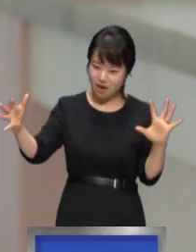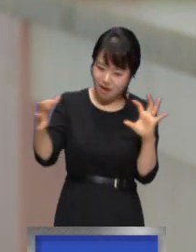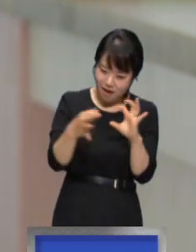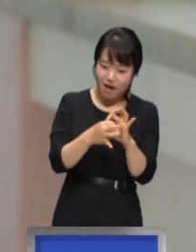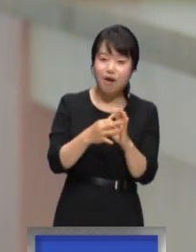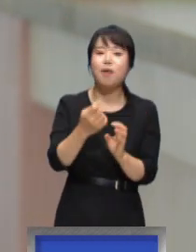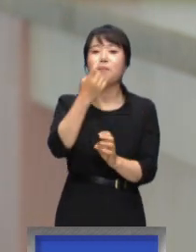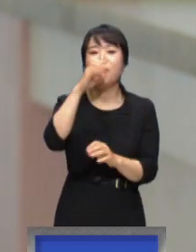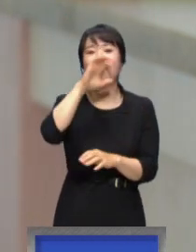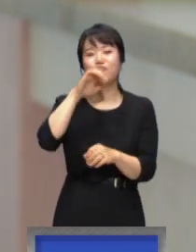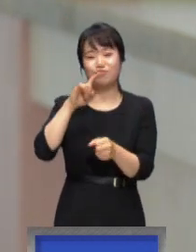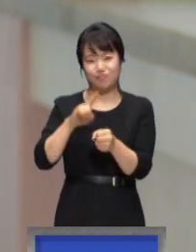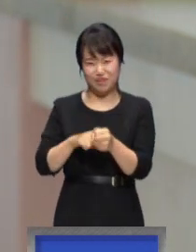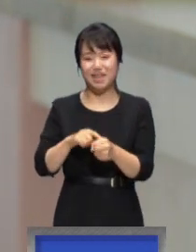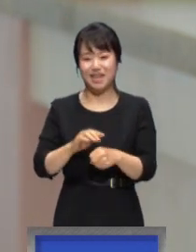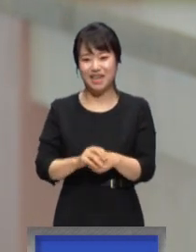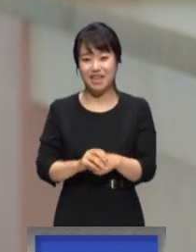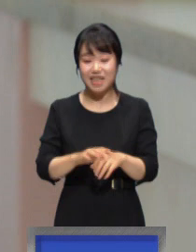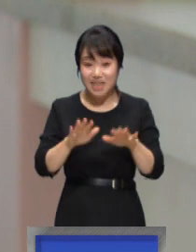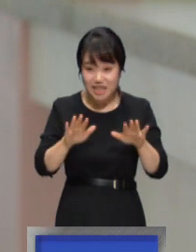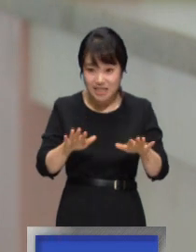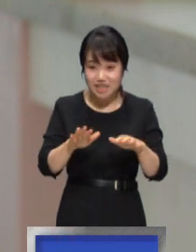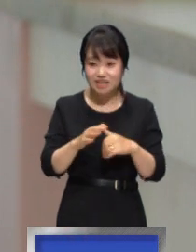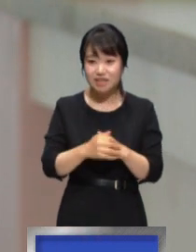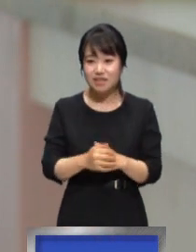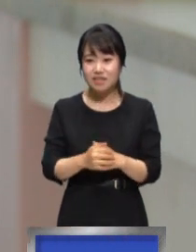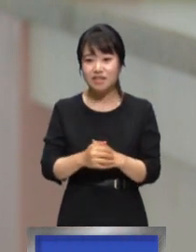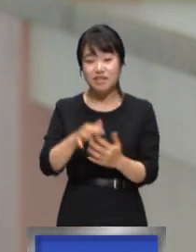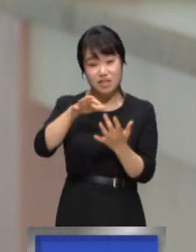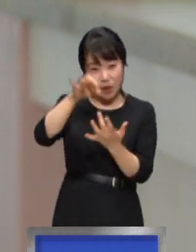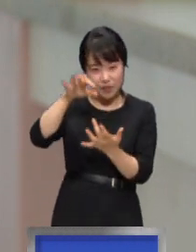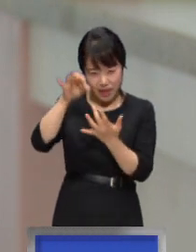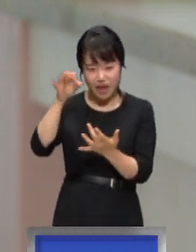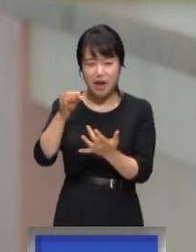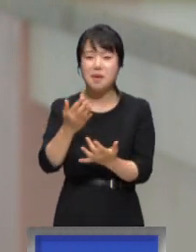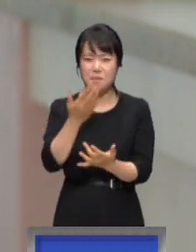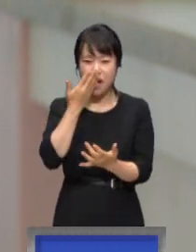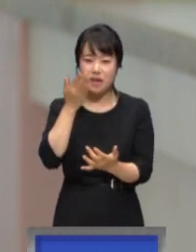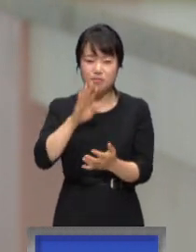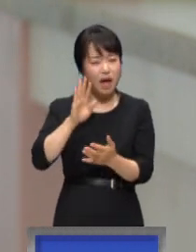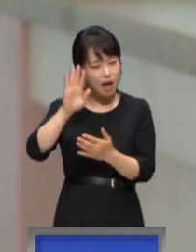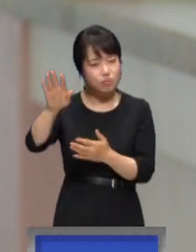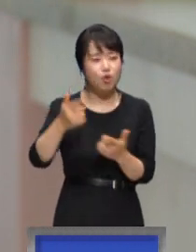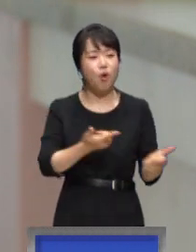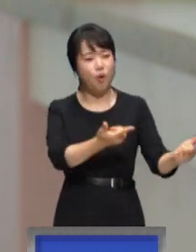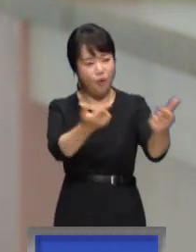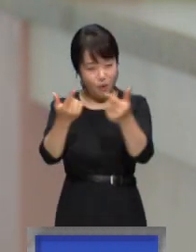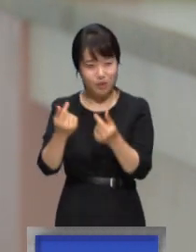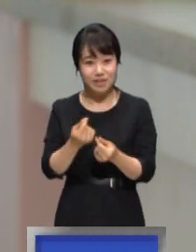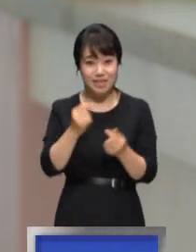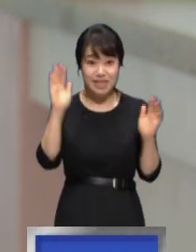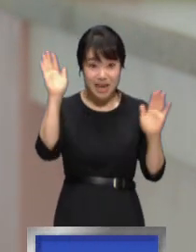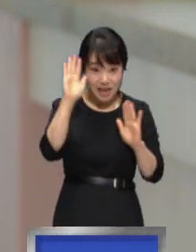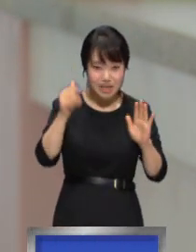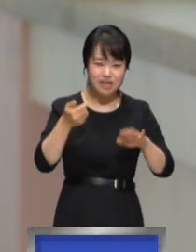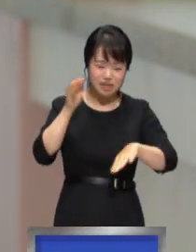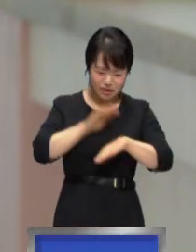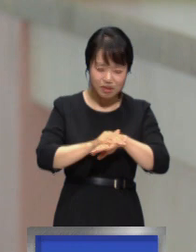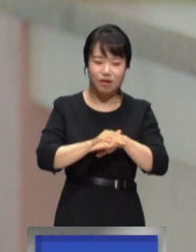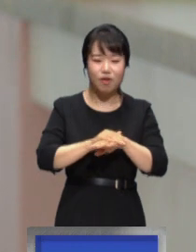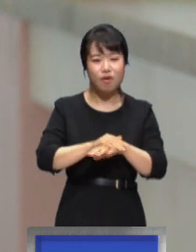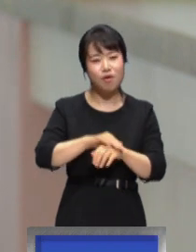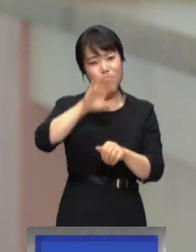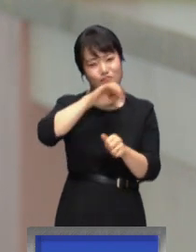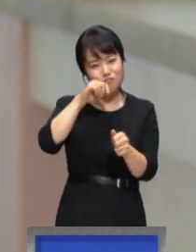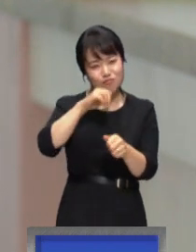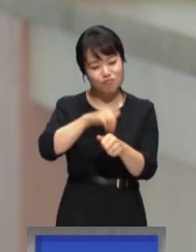학습입니다. 현재는 선택교육이지만 앞으로는 우리 아이들을 위해서 필수 과목이 돼야 되지